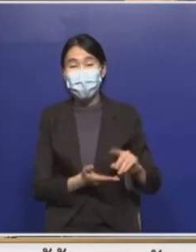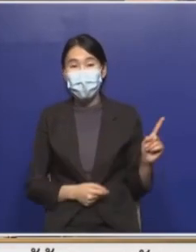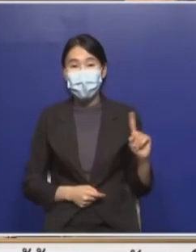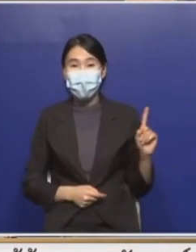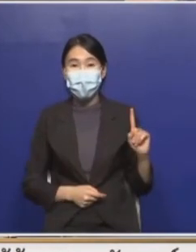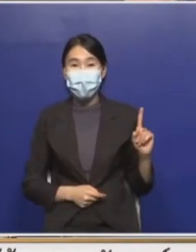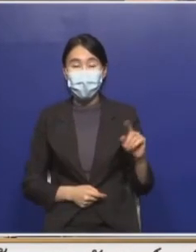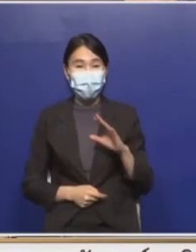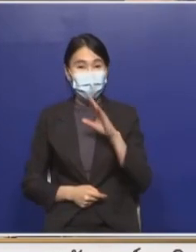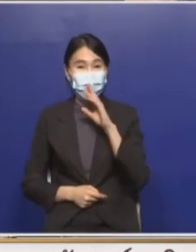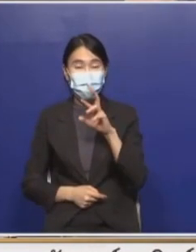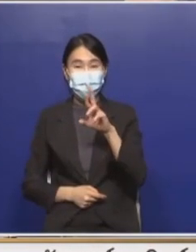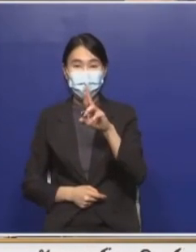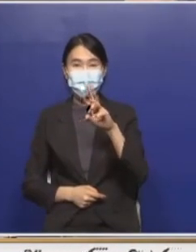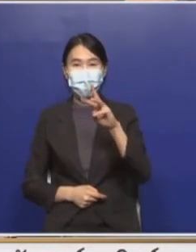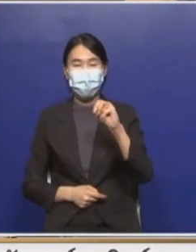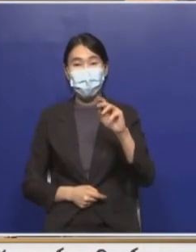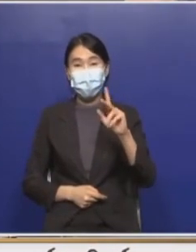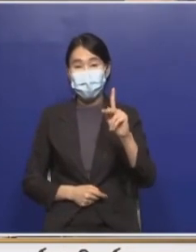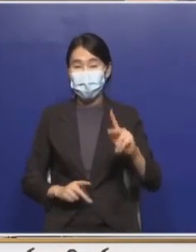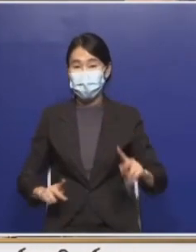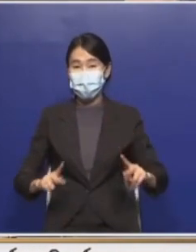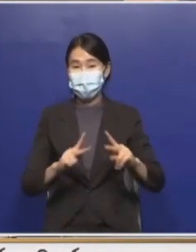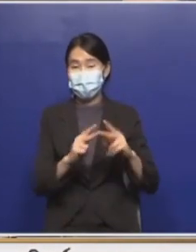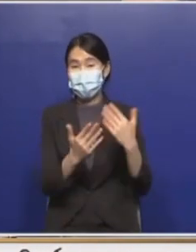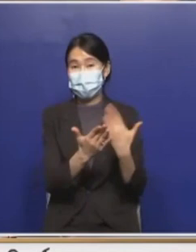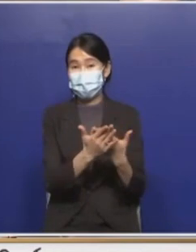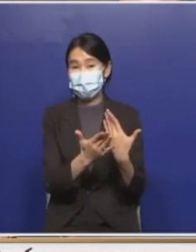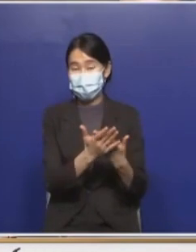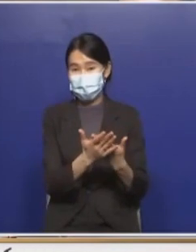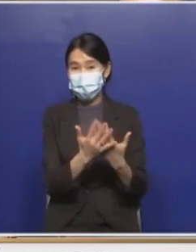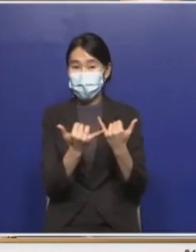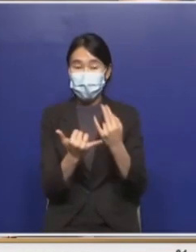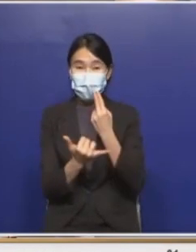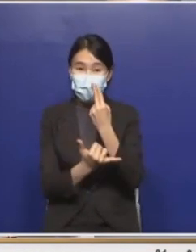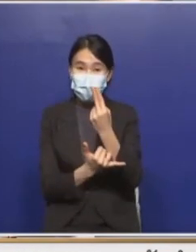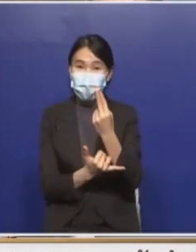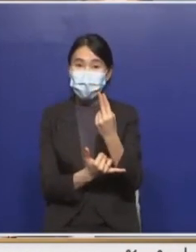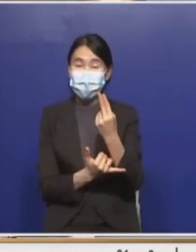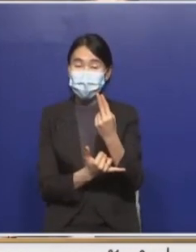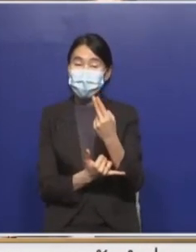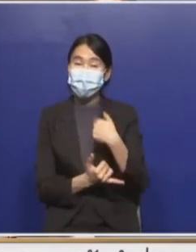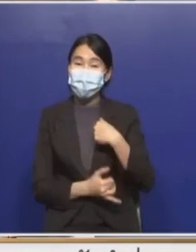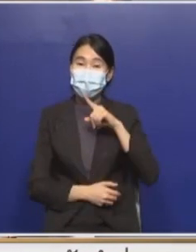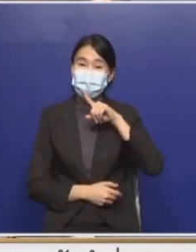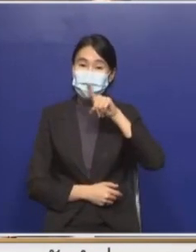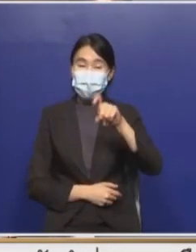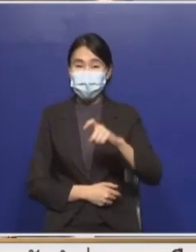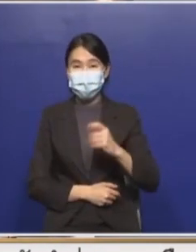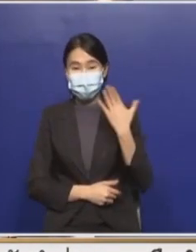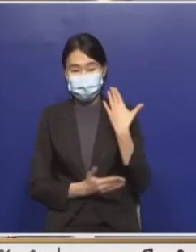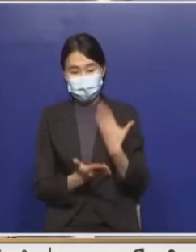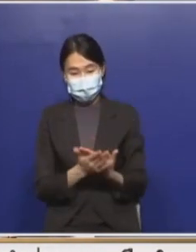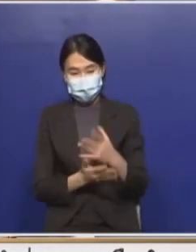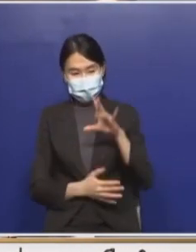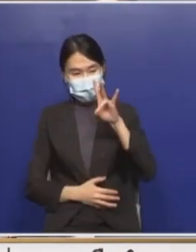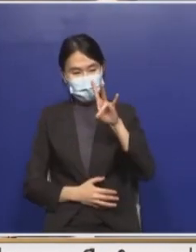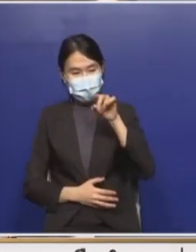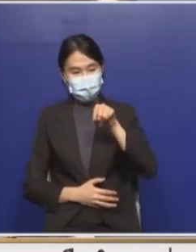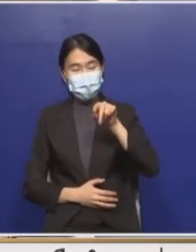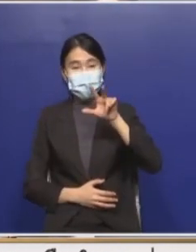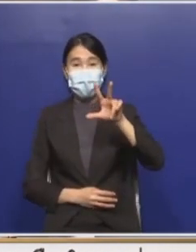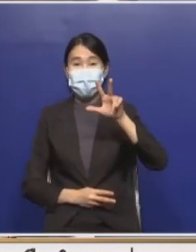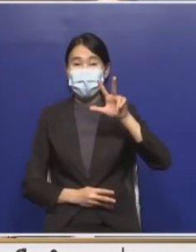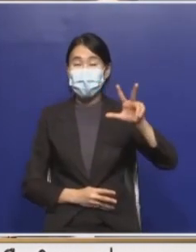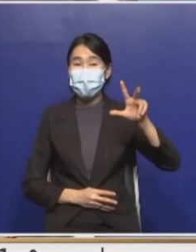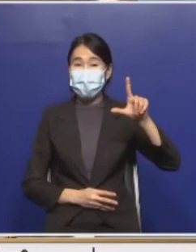ท่านรัฐมนตรีว่าการกระทรวงการคลังผลงานของท่านที่ใช้เงิน 7.3 ล้านล้านนั้น